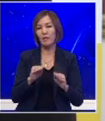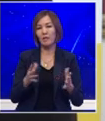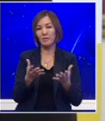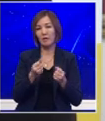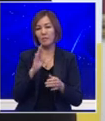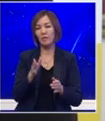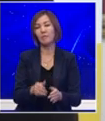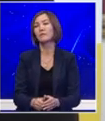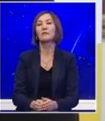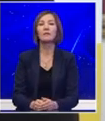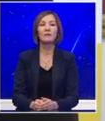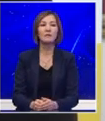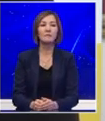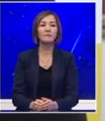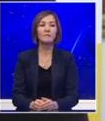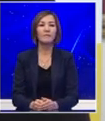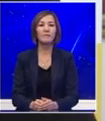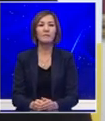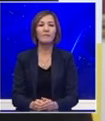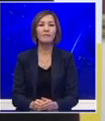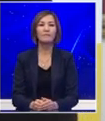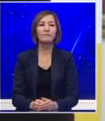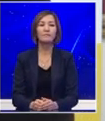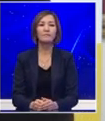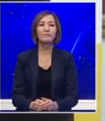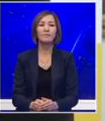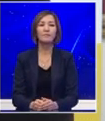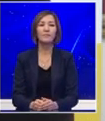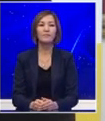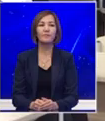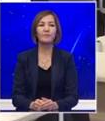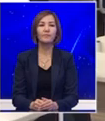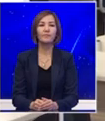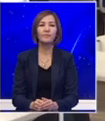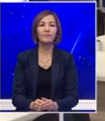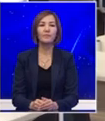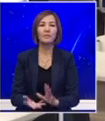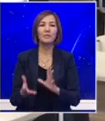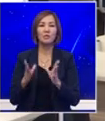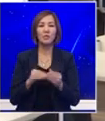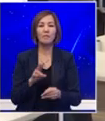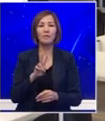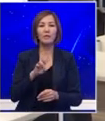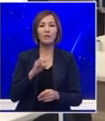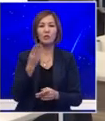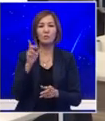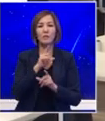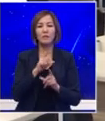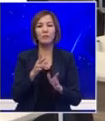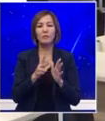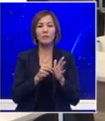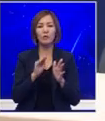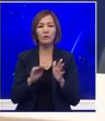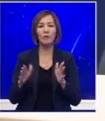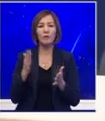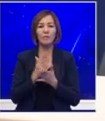результаттар көрсеткен балалар және жаңа өзінің ынтасын көрсеткен балаларды қабылдаймыз. Жалпы Назарбаев зияткерлік мектебінде 800-ге жуық